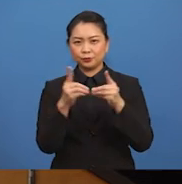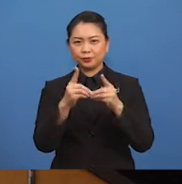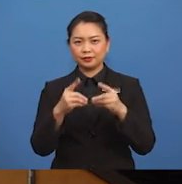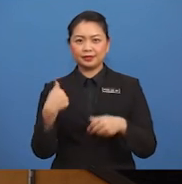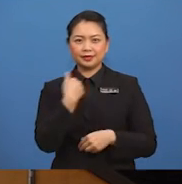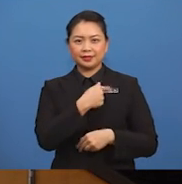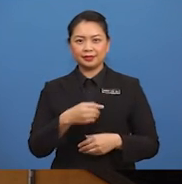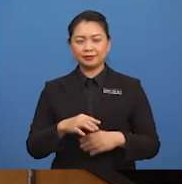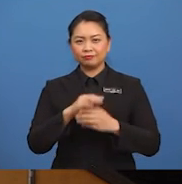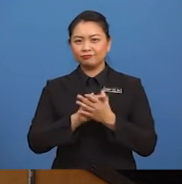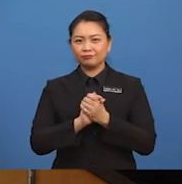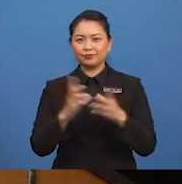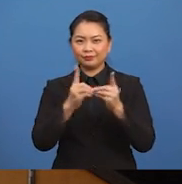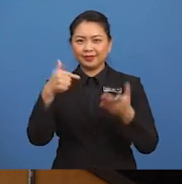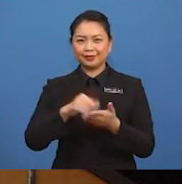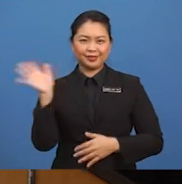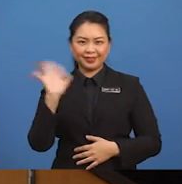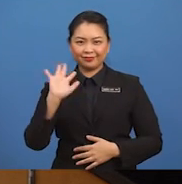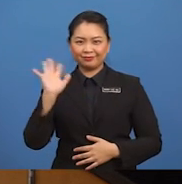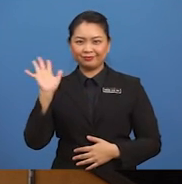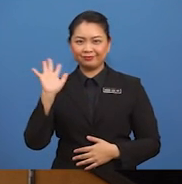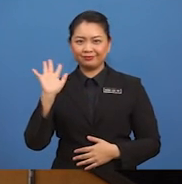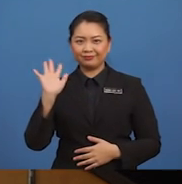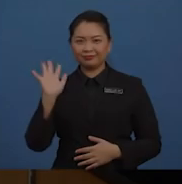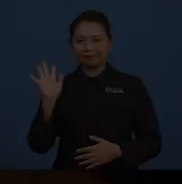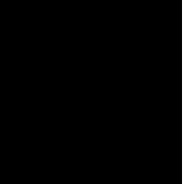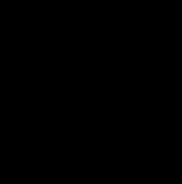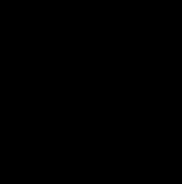di sini saja pertemuan kita. Semoga berjumpa lagi. Bye!